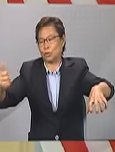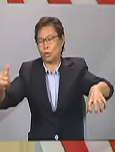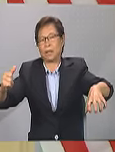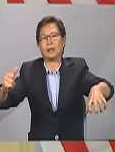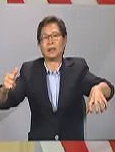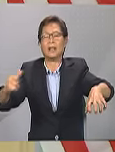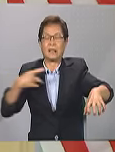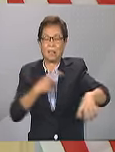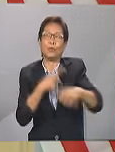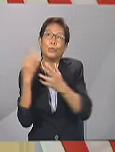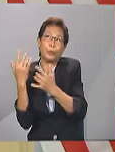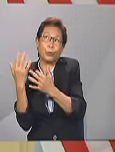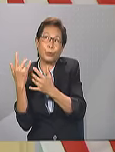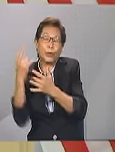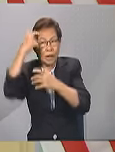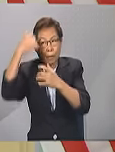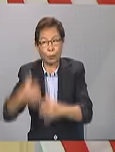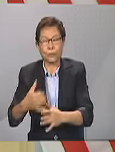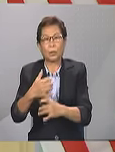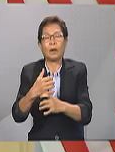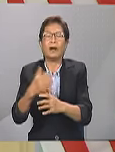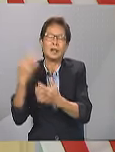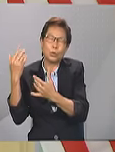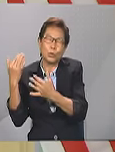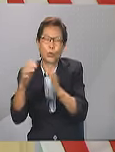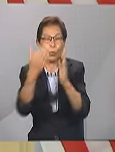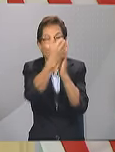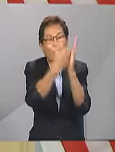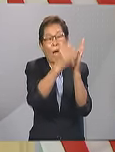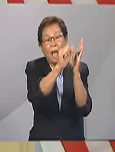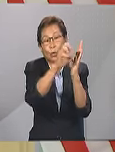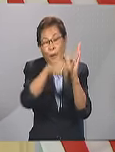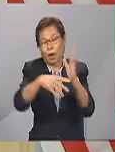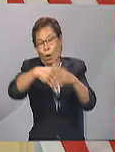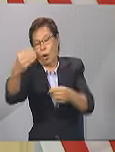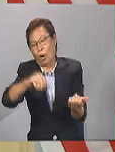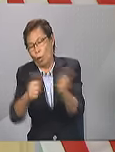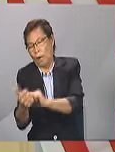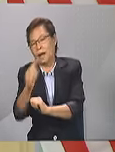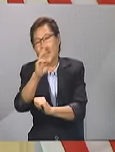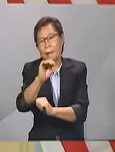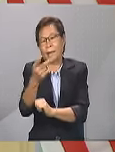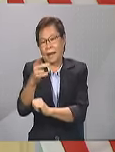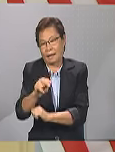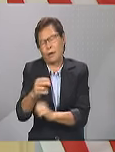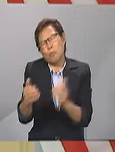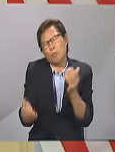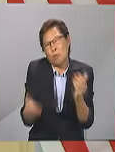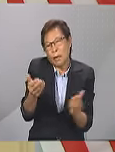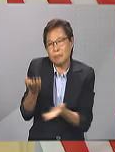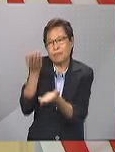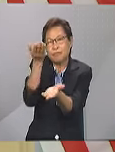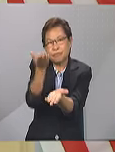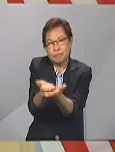jadi kita tunggu keputusan ataupun e-shopping akan dikeluarkan oleh EMG mungkin akan